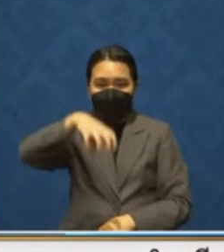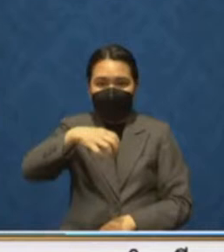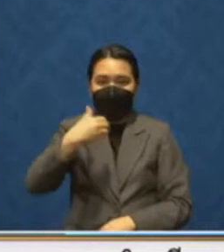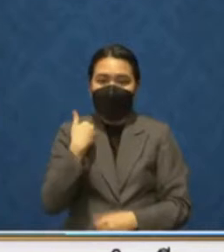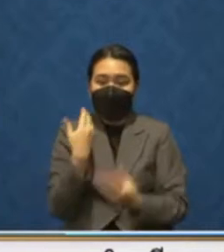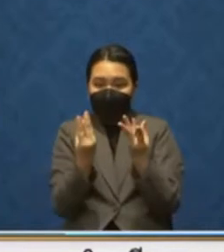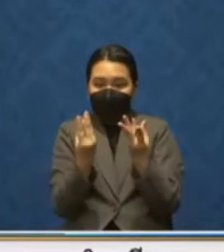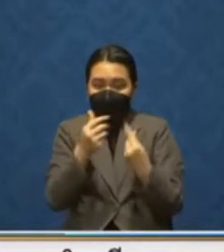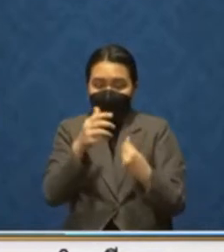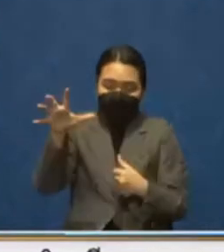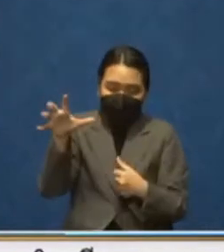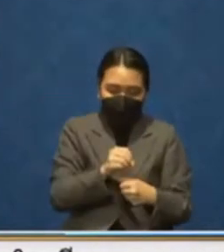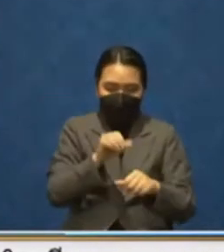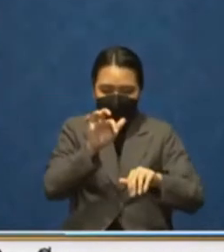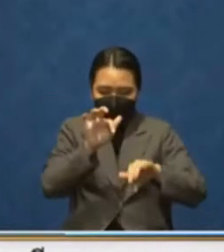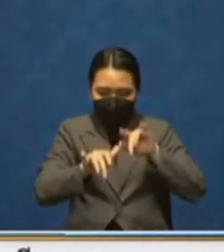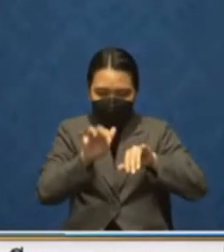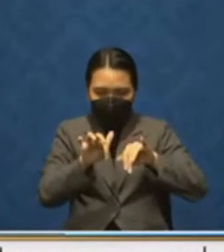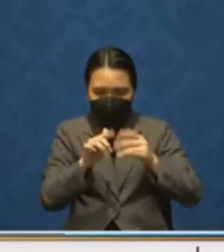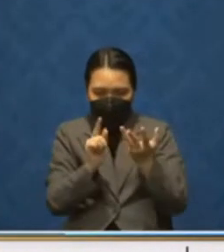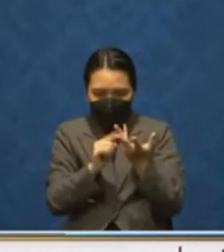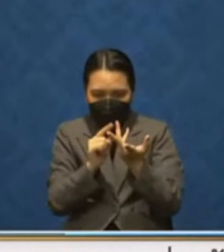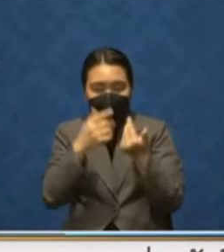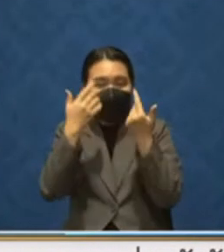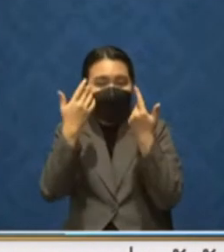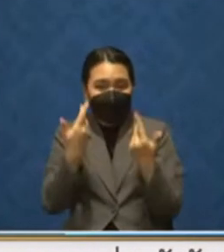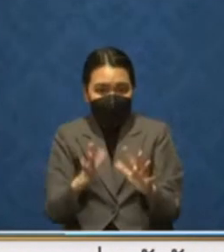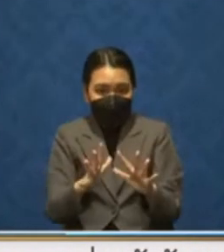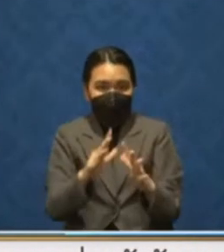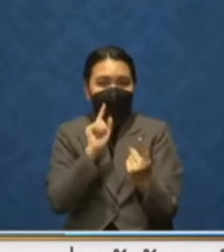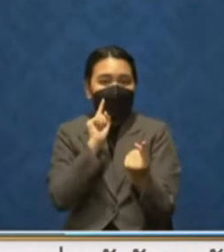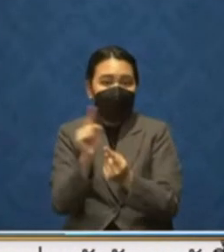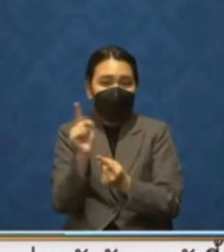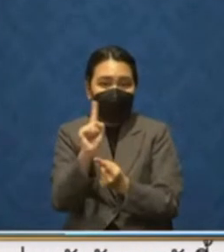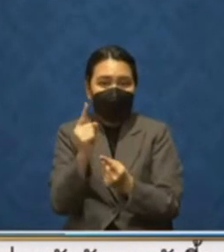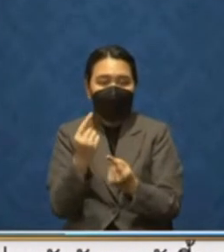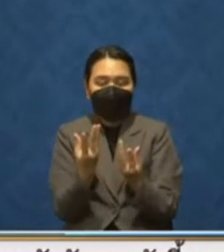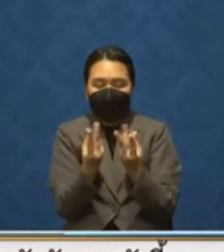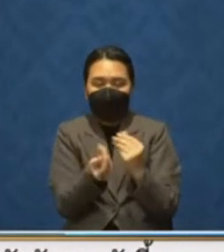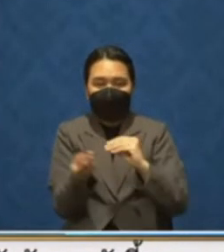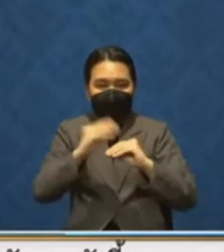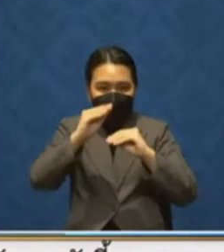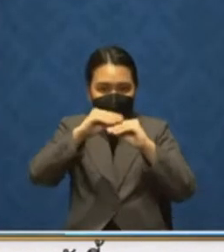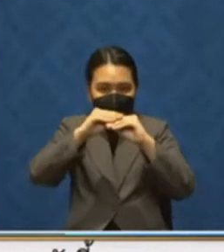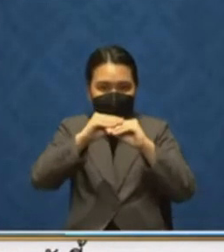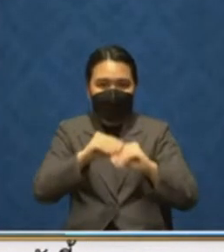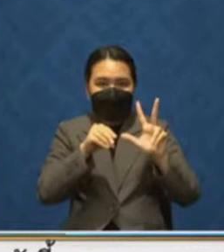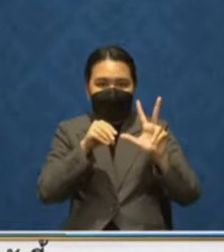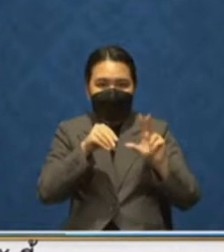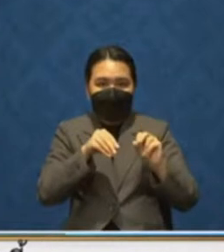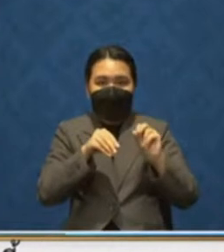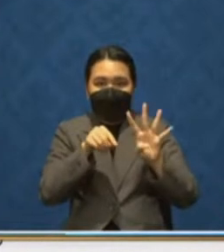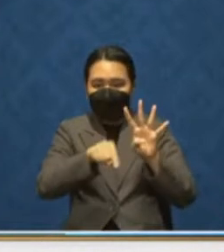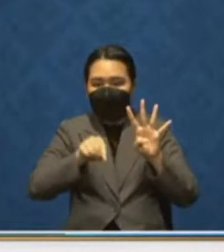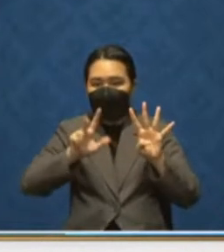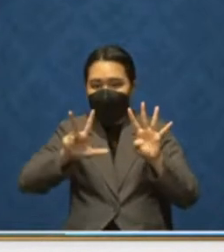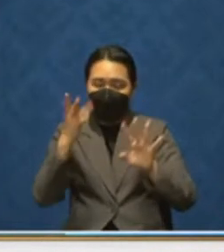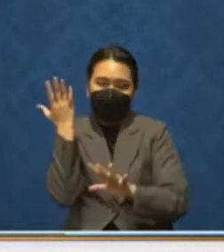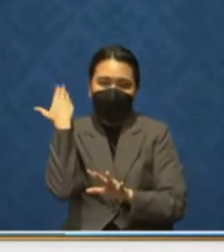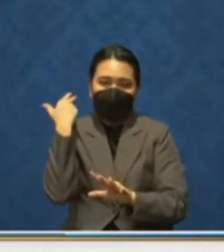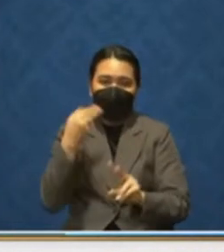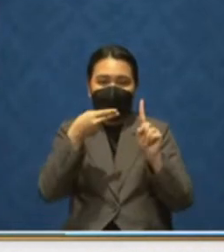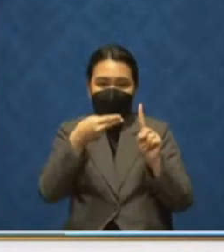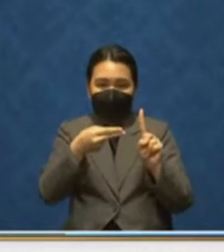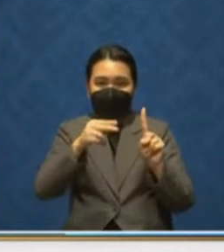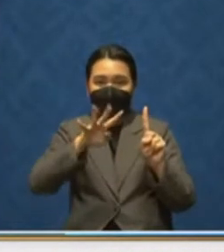ก็จะพบเลยครับว่ามีตัวเลขเพิ่มขึ้นมา 34.3เปอร์เซ็นต์จัด14,000